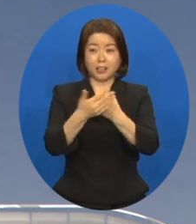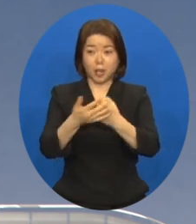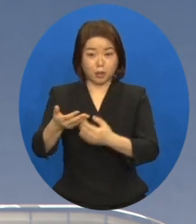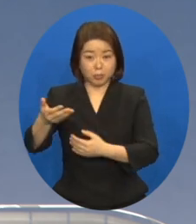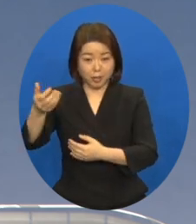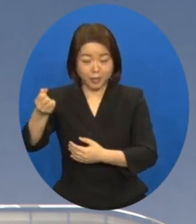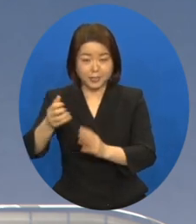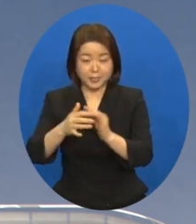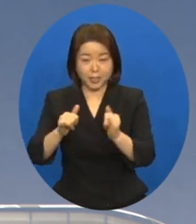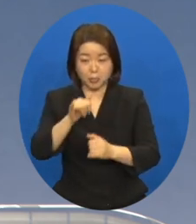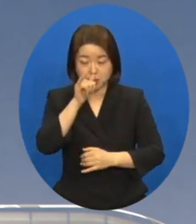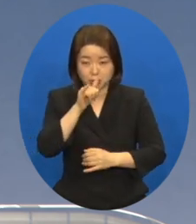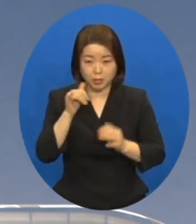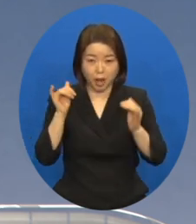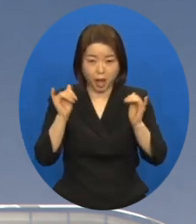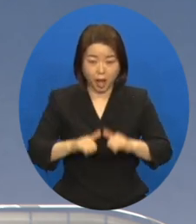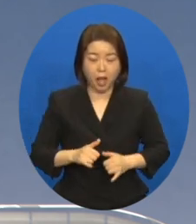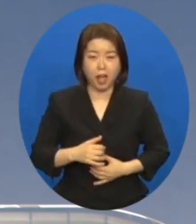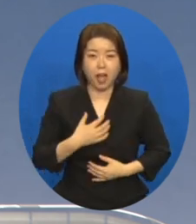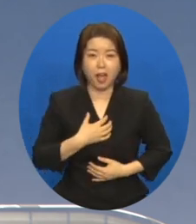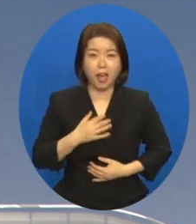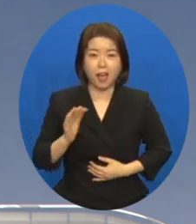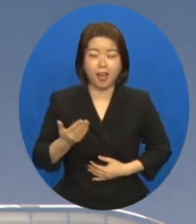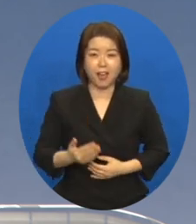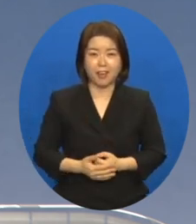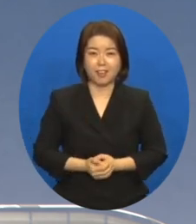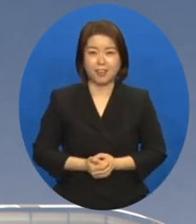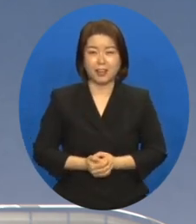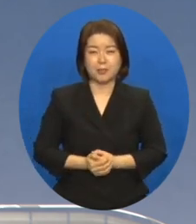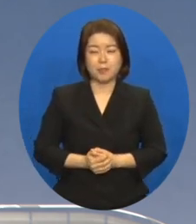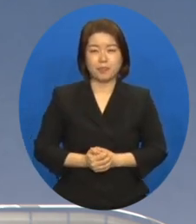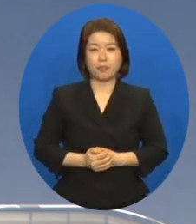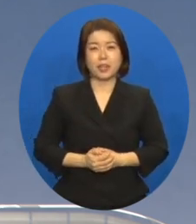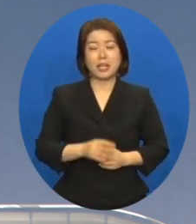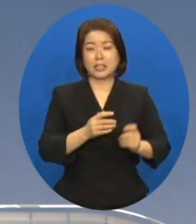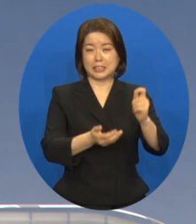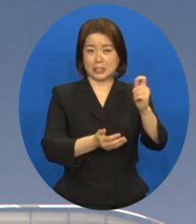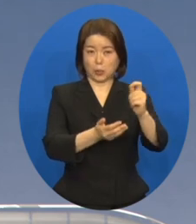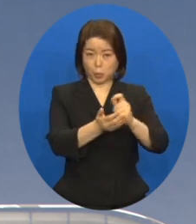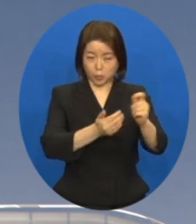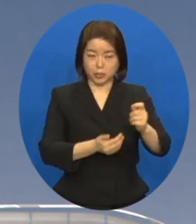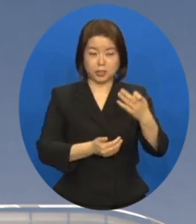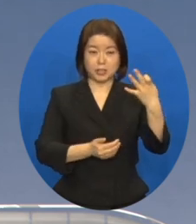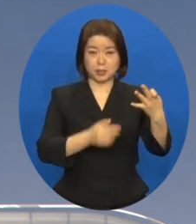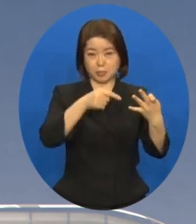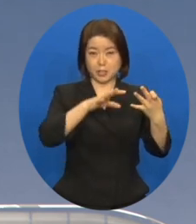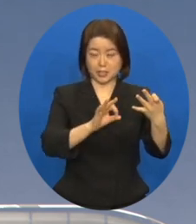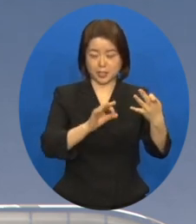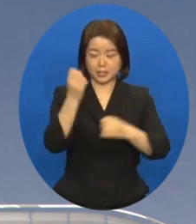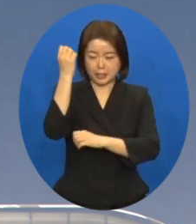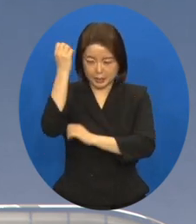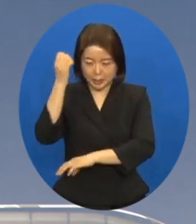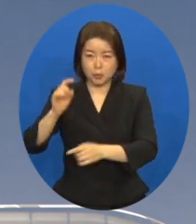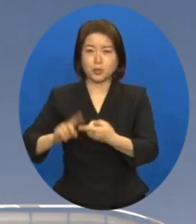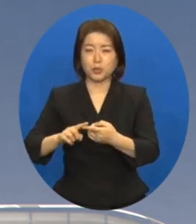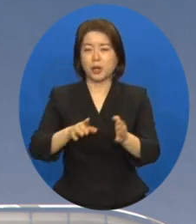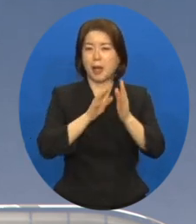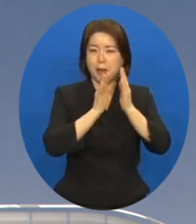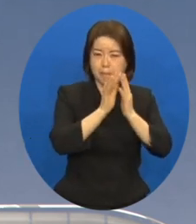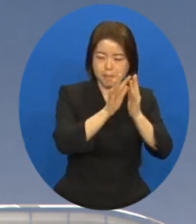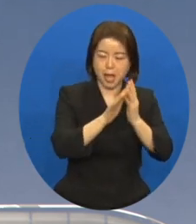분들이 계실까 봐 걱정이 되는 겁니다. 여러분, 이 고린도전서 14장은 기본적으로